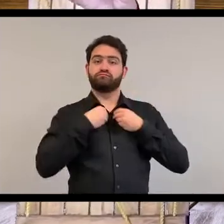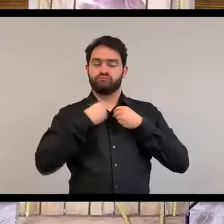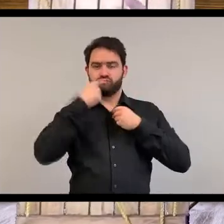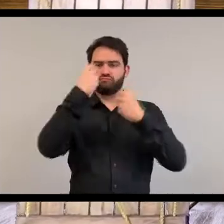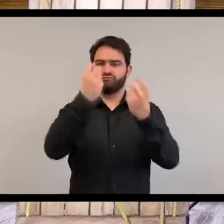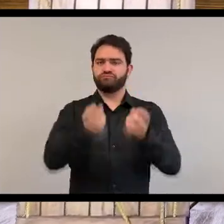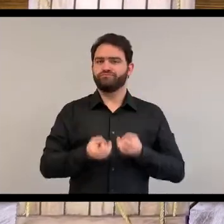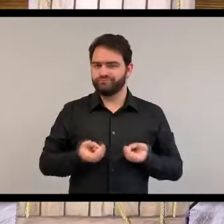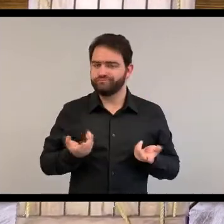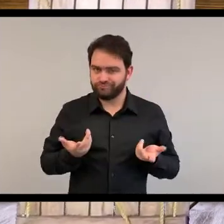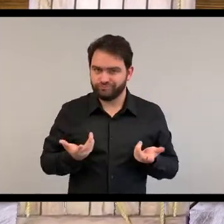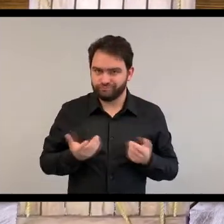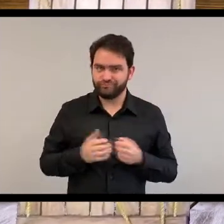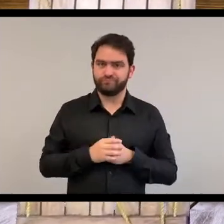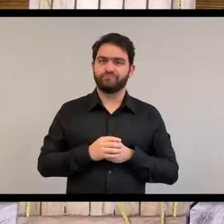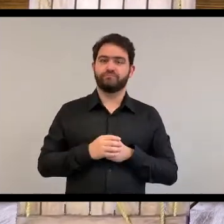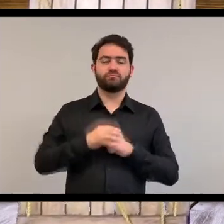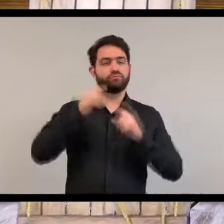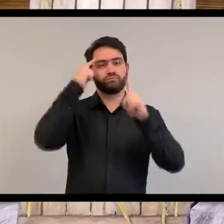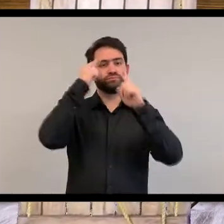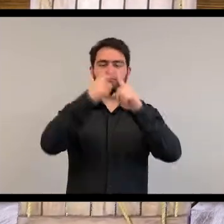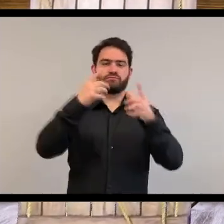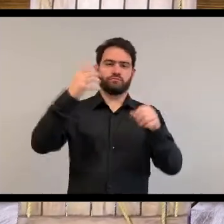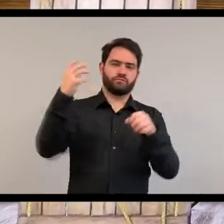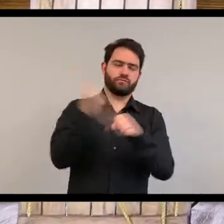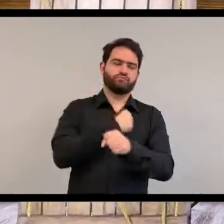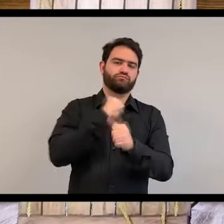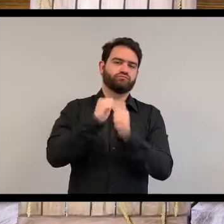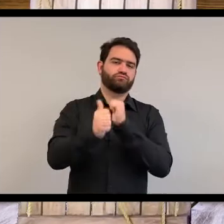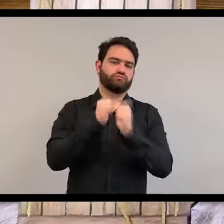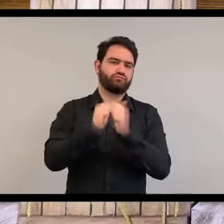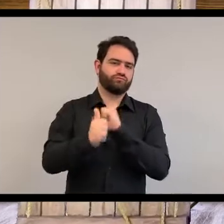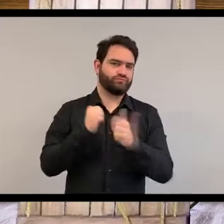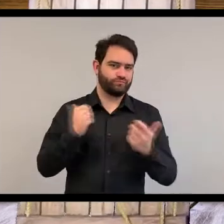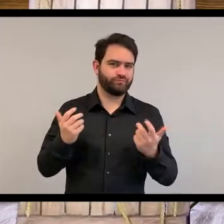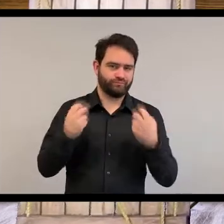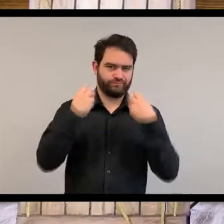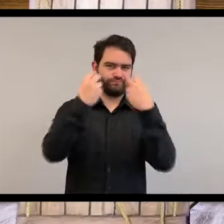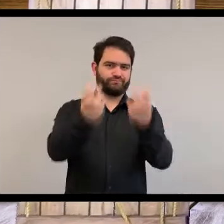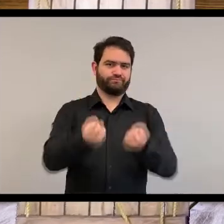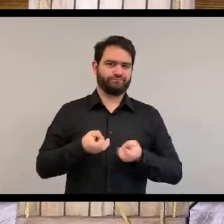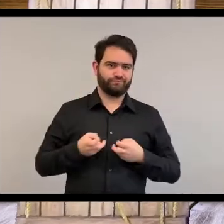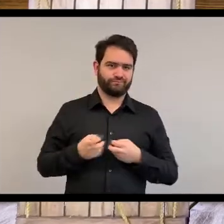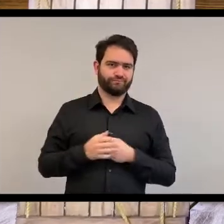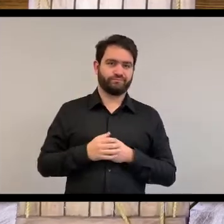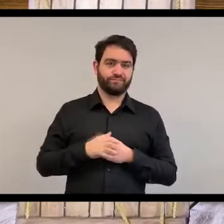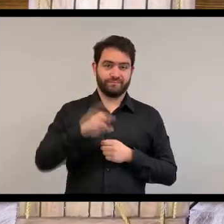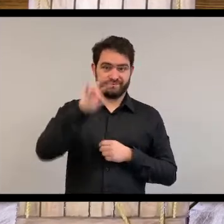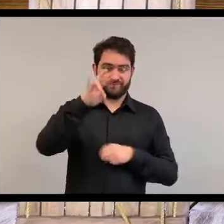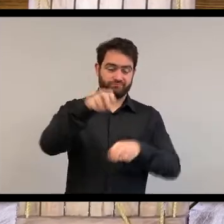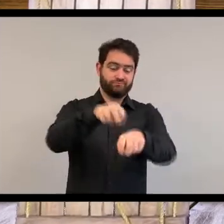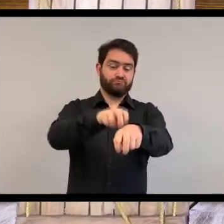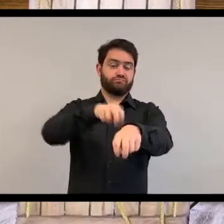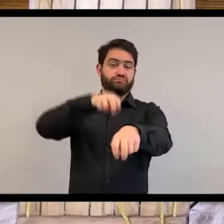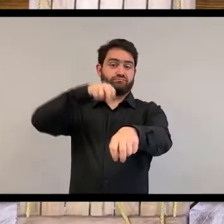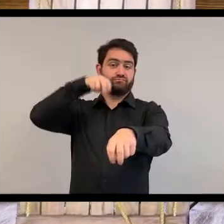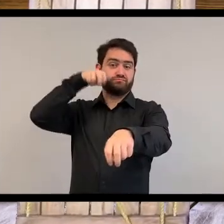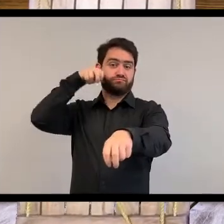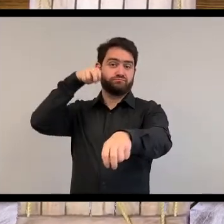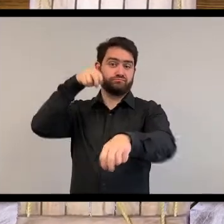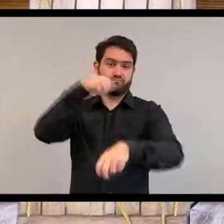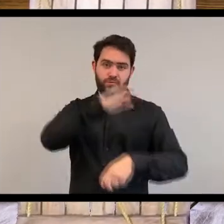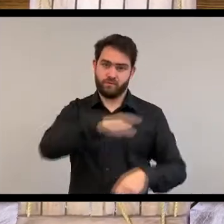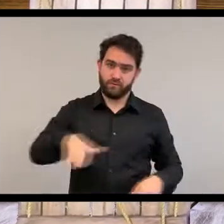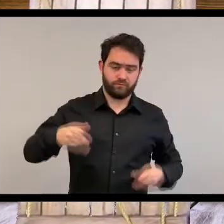vite. Puis, dit, avec ces cordes-là, là, ils vont gagner toutes les courses. Puis, il dit, je veux un long